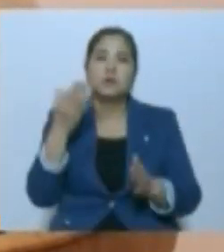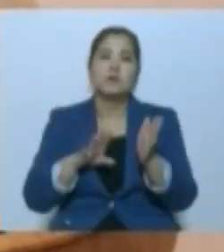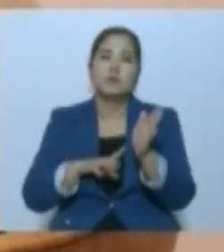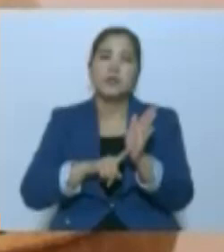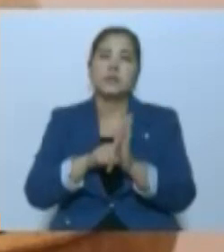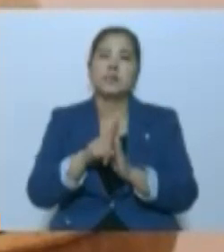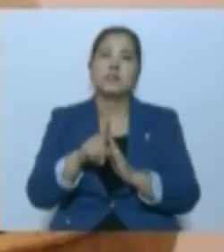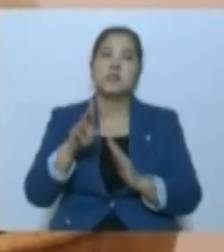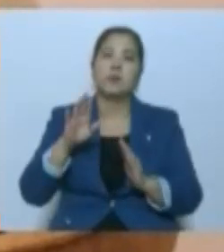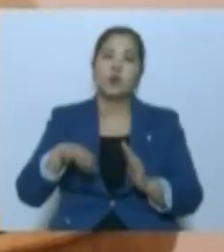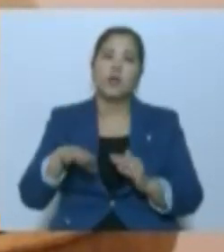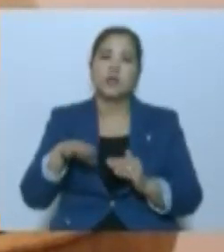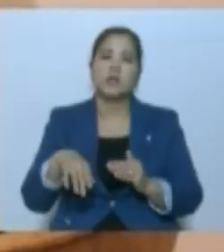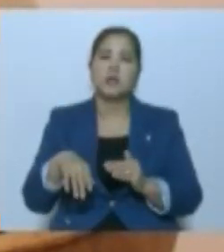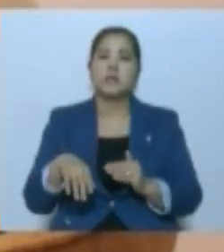кейін